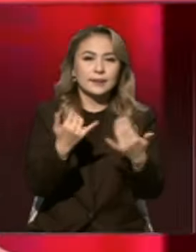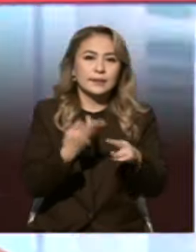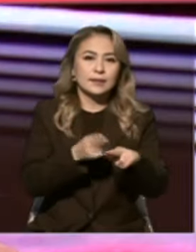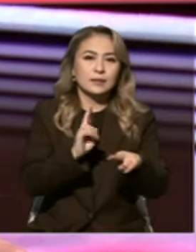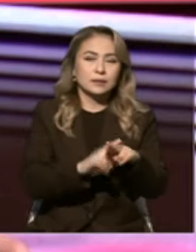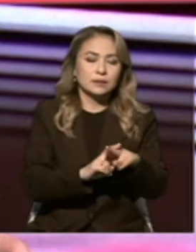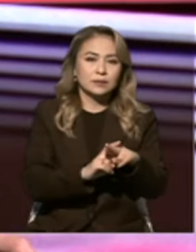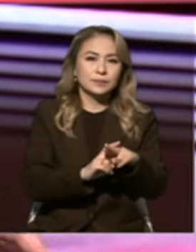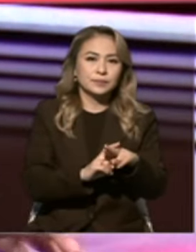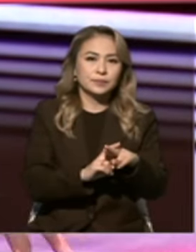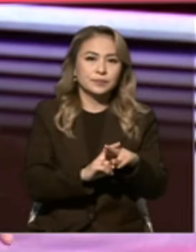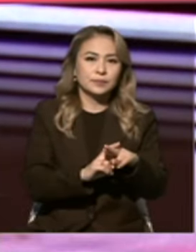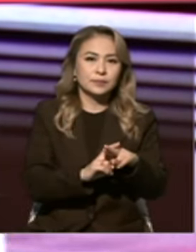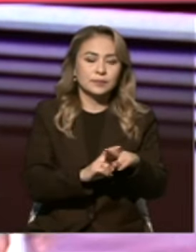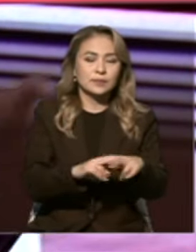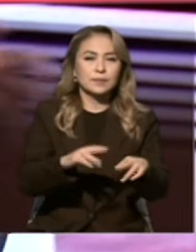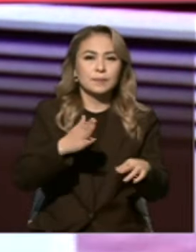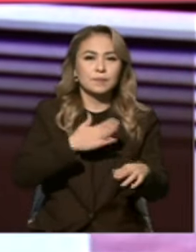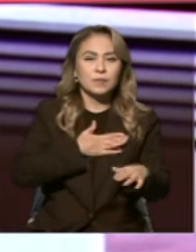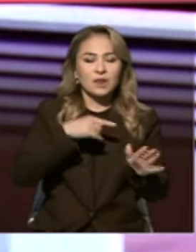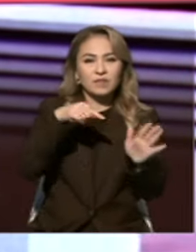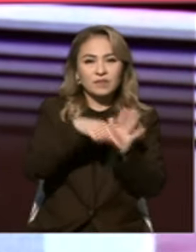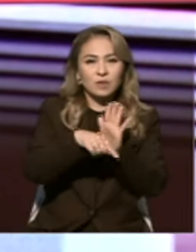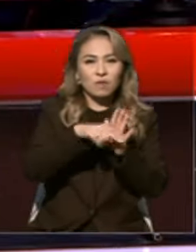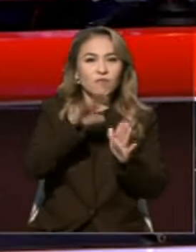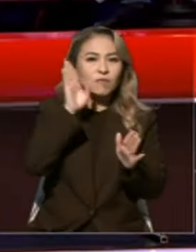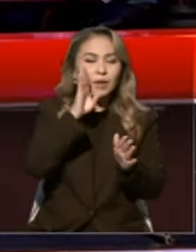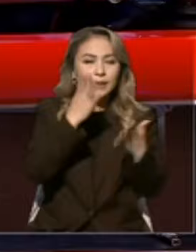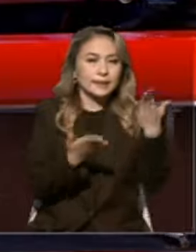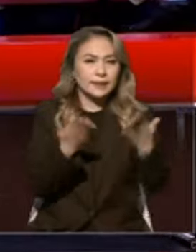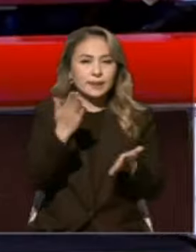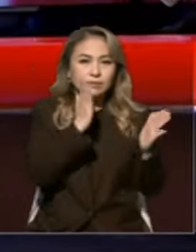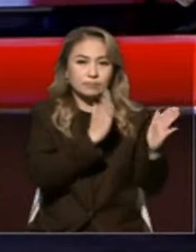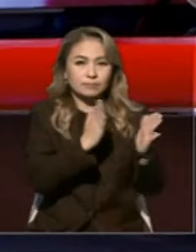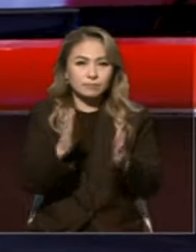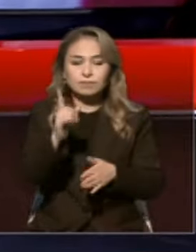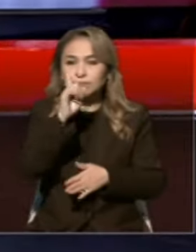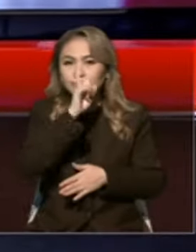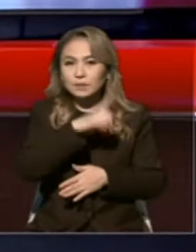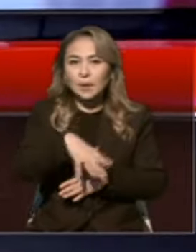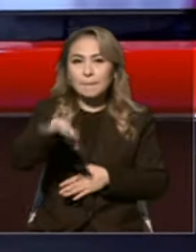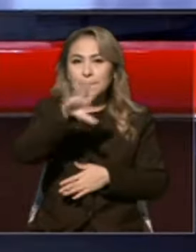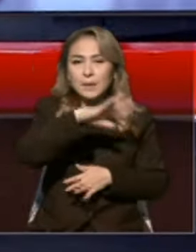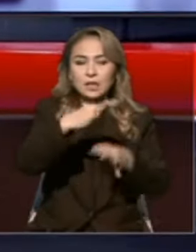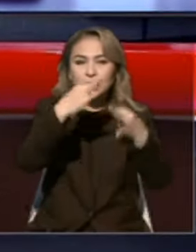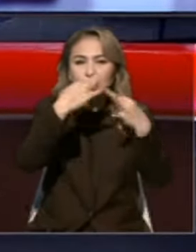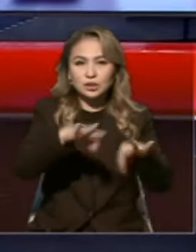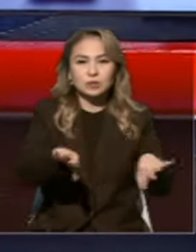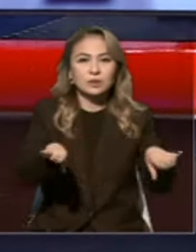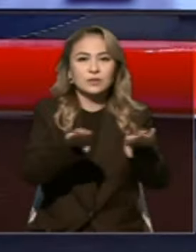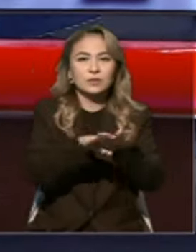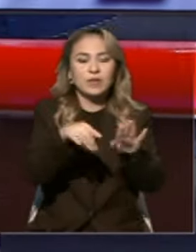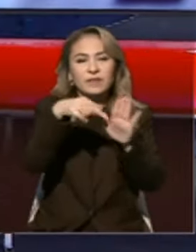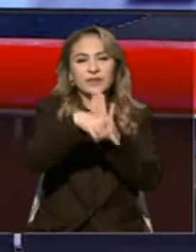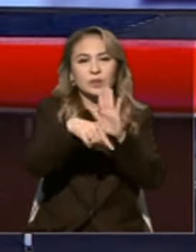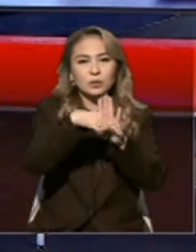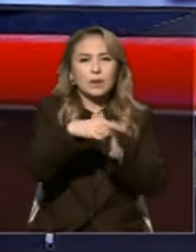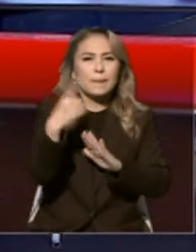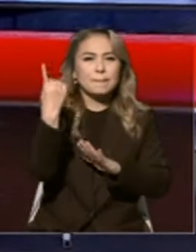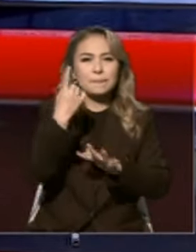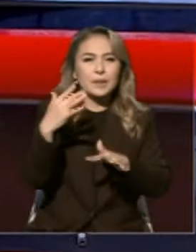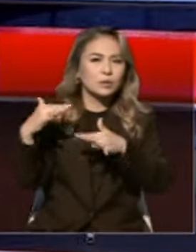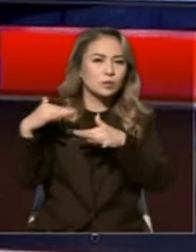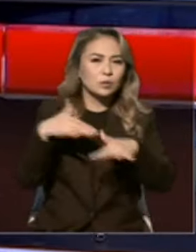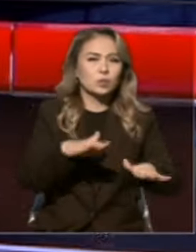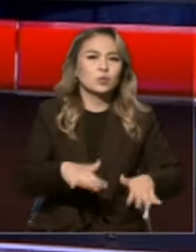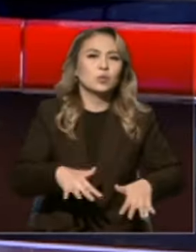бұл егер де мынау өзіміздің ішіміздегі суларды реттеп алмасақ, міне біздің бар босатып алғанымыз мына ішіндегі сулар, мына бірінші толқынның